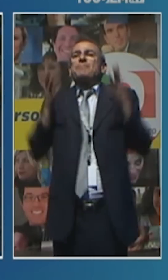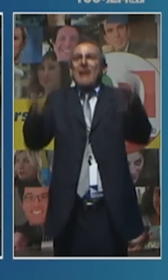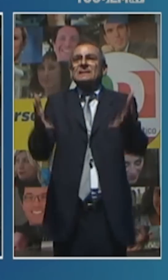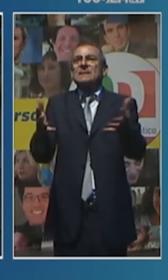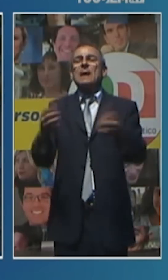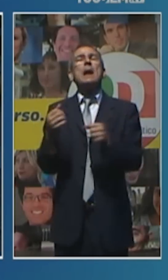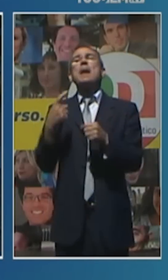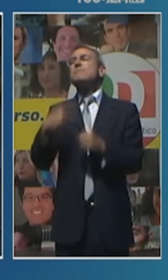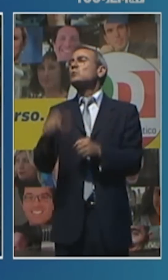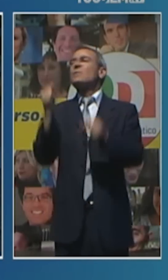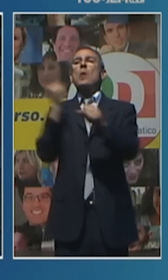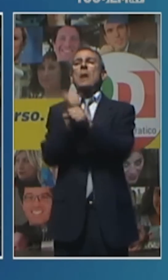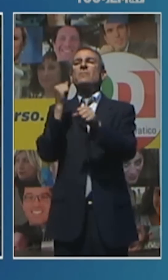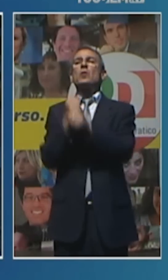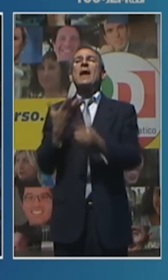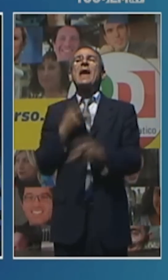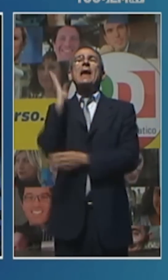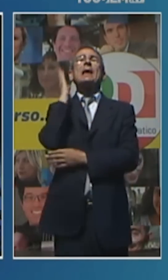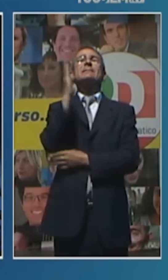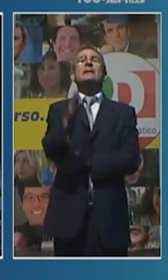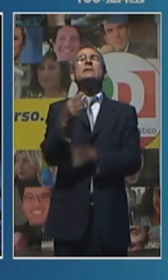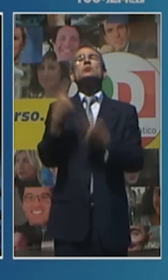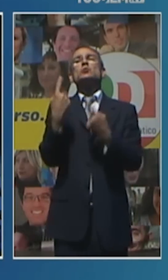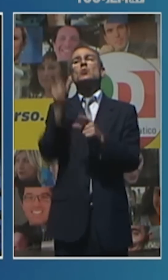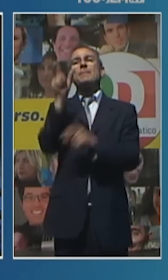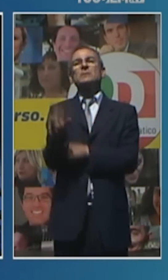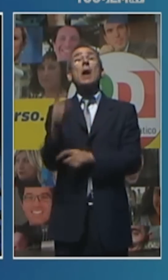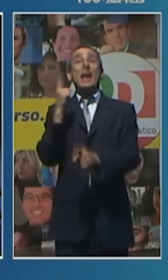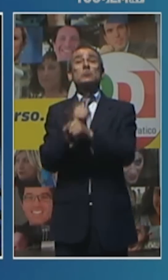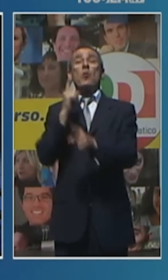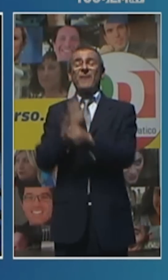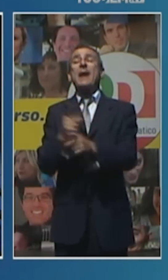perché il lavoro è il diritto di una persona ed è il dovere di un paese.